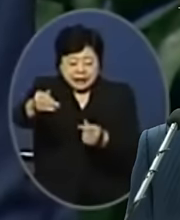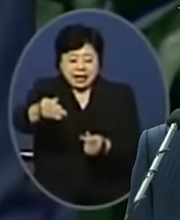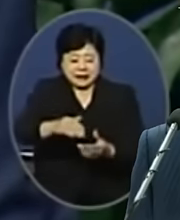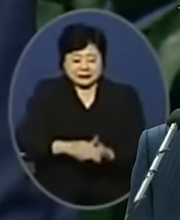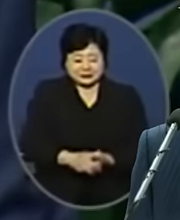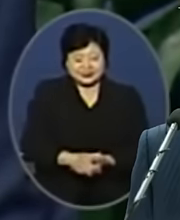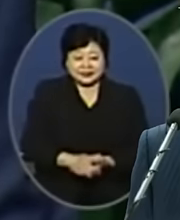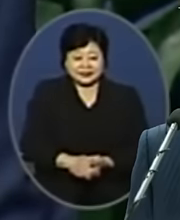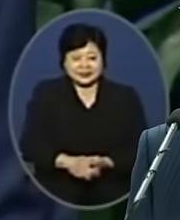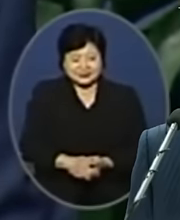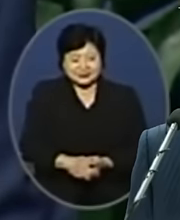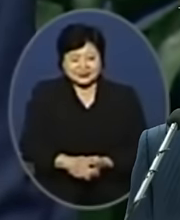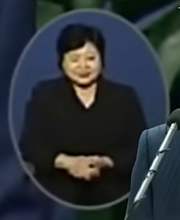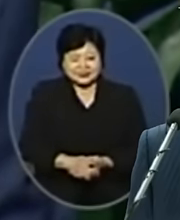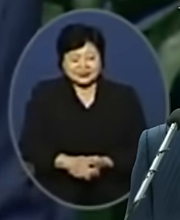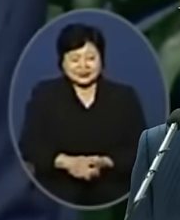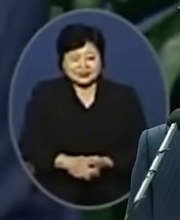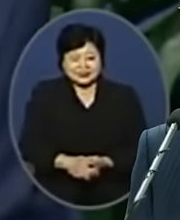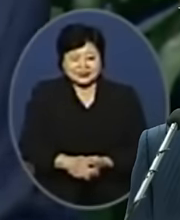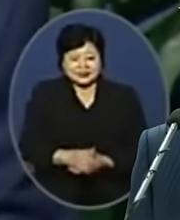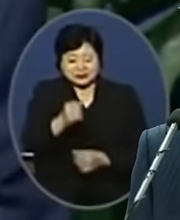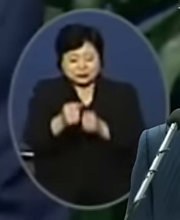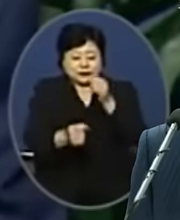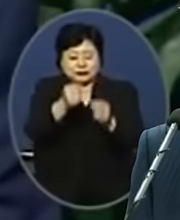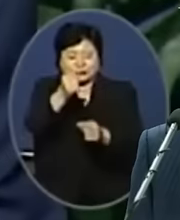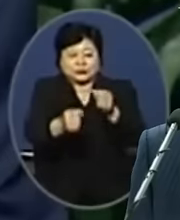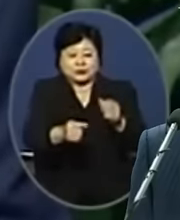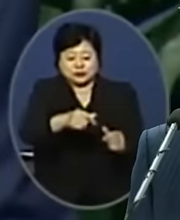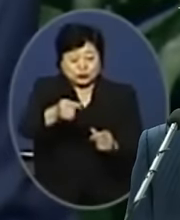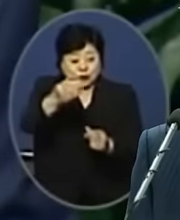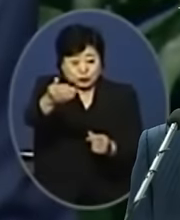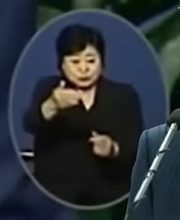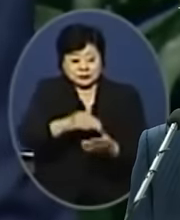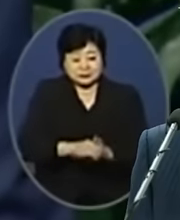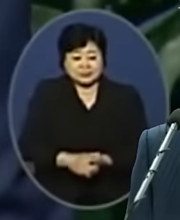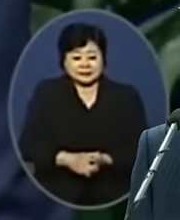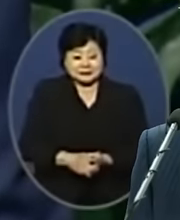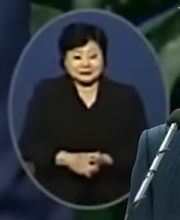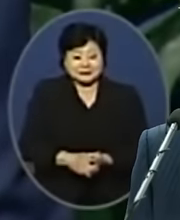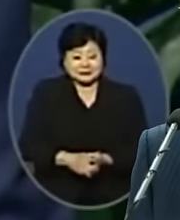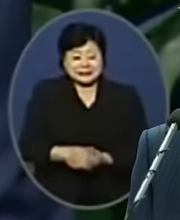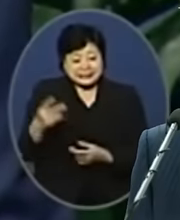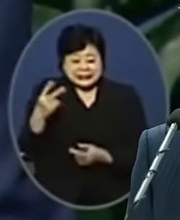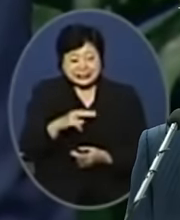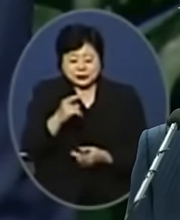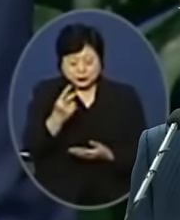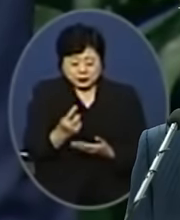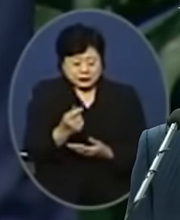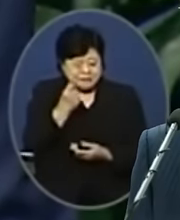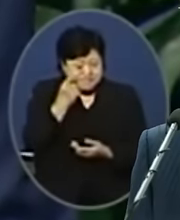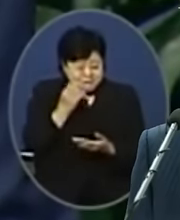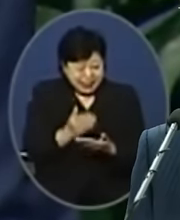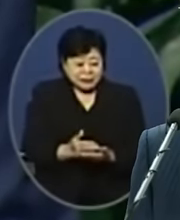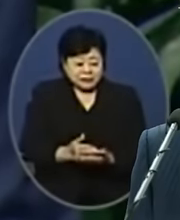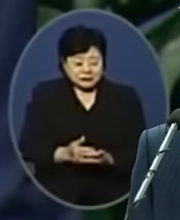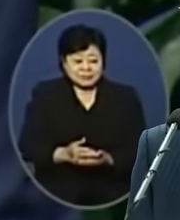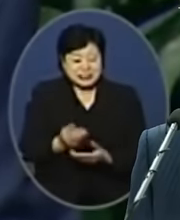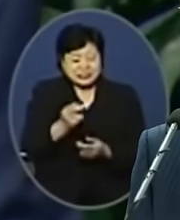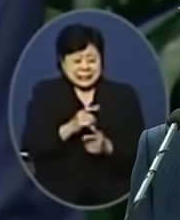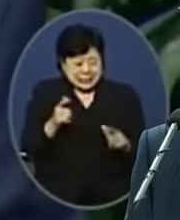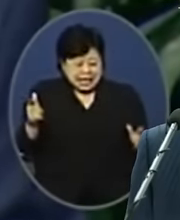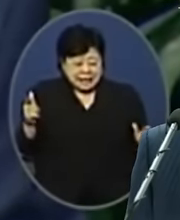붙잡아라. 그래, 끈을 붙잡으니까 끈을 올려가지고 와서, 임마 다시는 돌아올 생각하지 마라. 우린 형제도